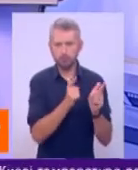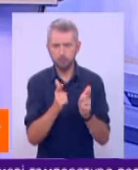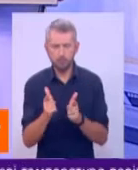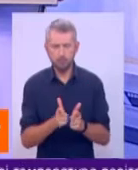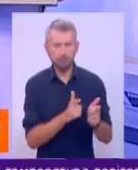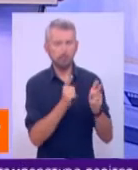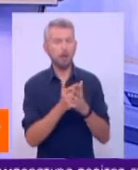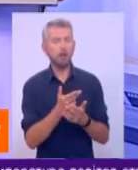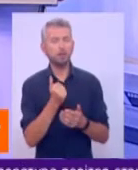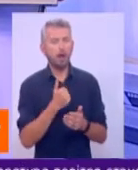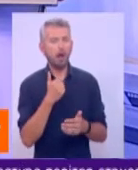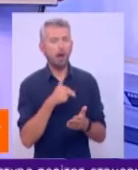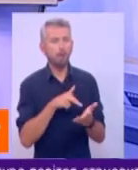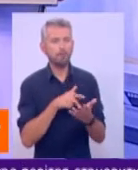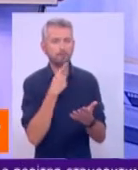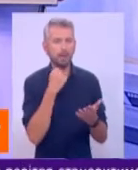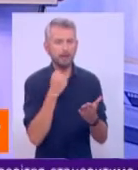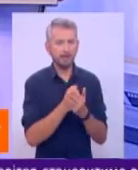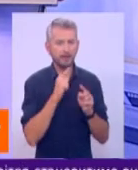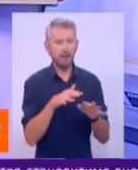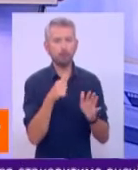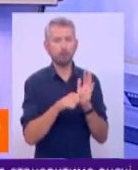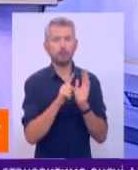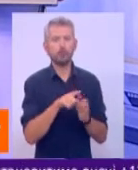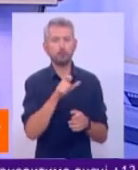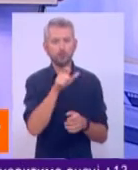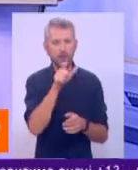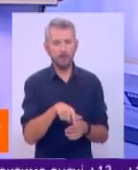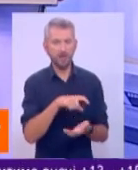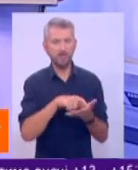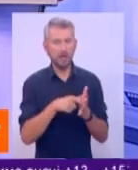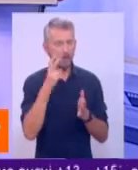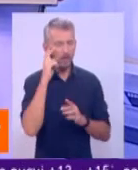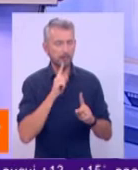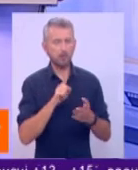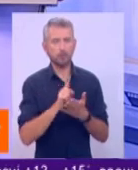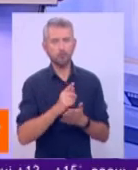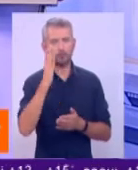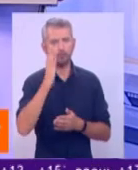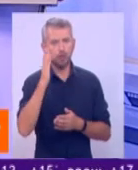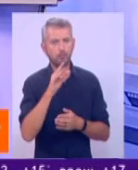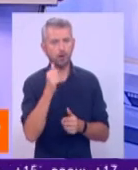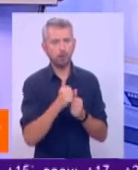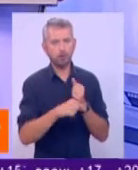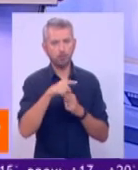это. А пройти сесії, це значить 61 чоловік в залі Київради должен підняти руку по кожному